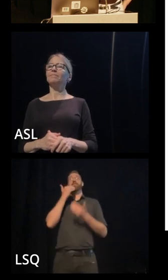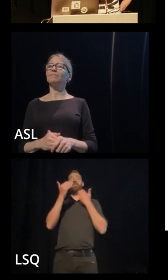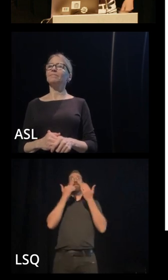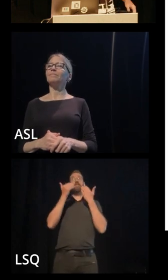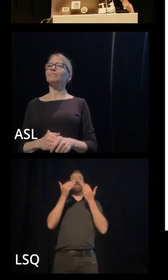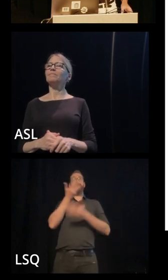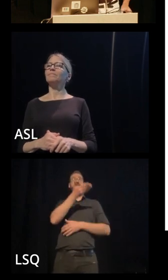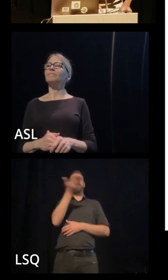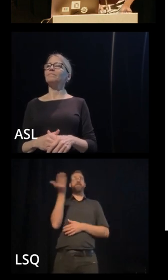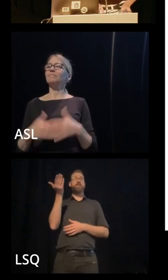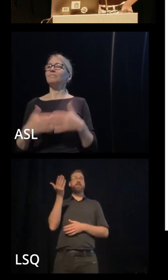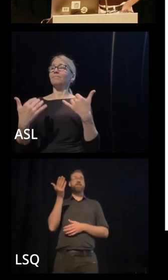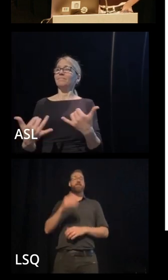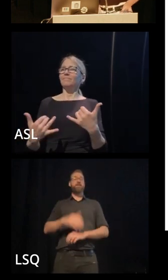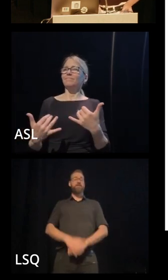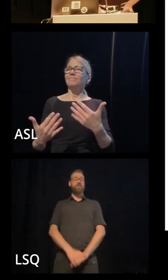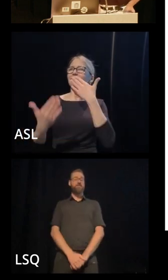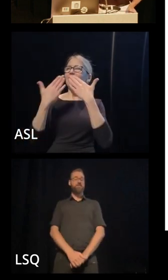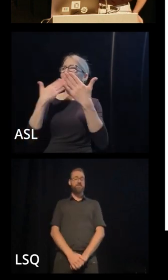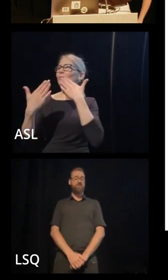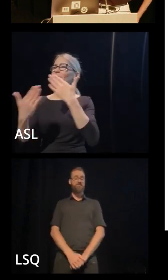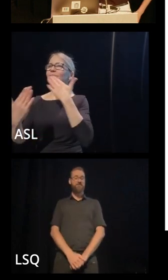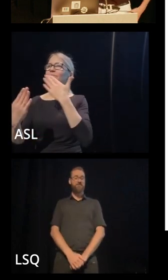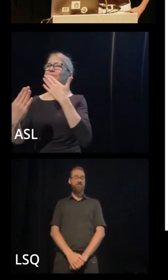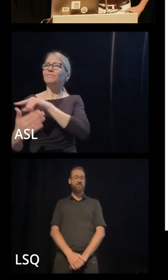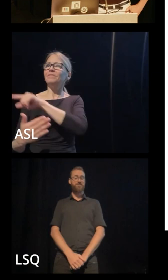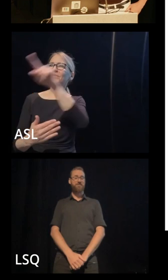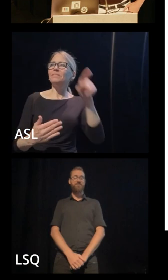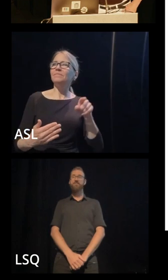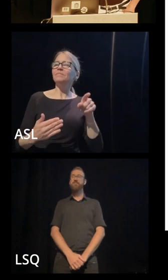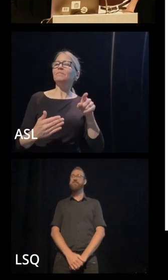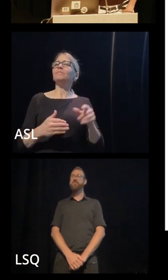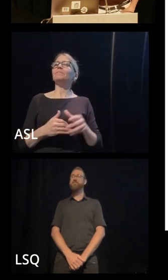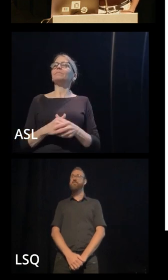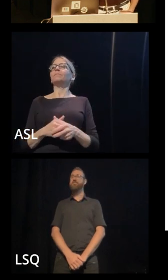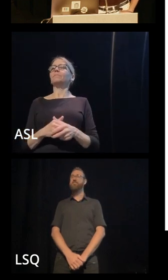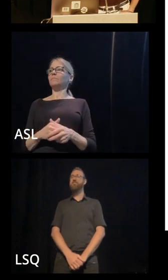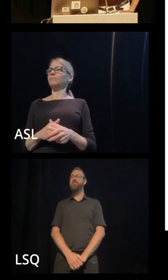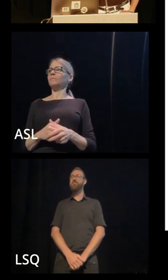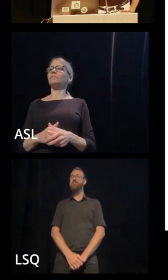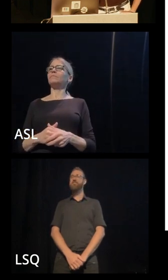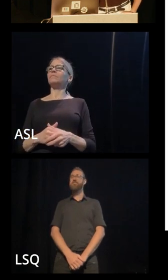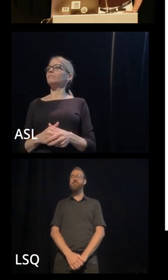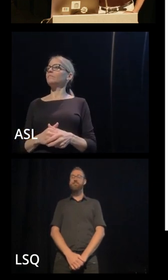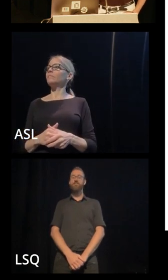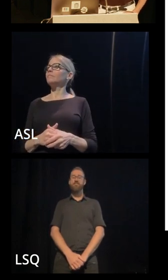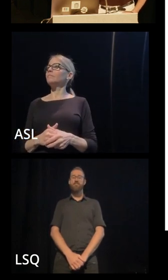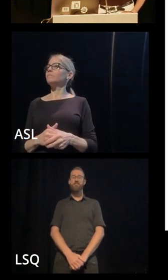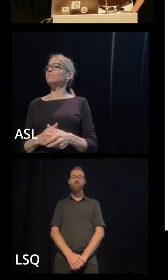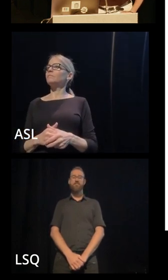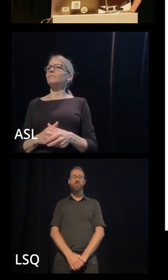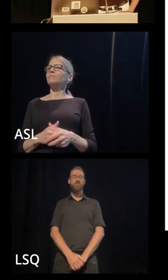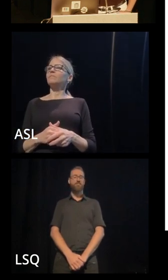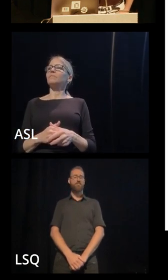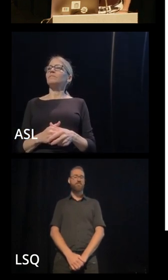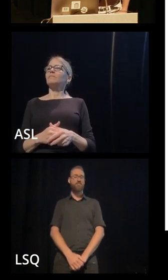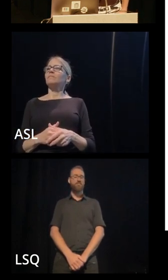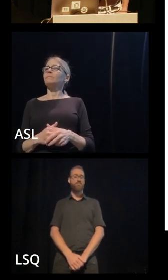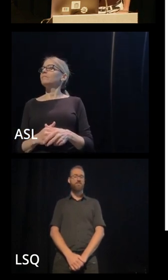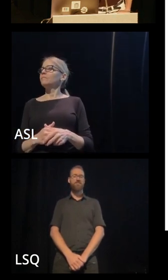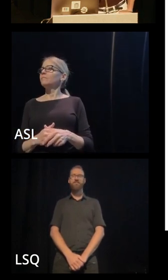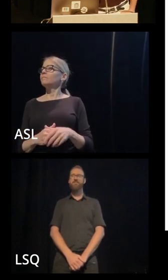Je commence avec la présentation. Vitamine Factoria est une fabrique de création et production